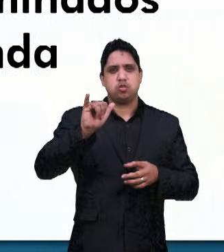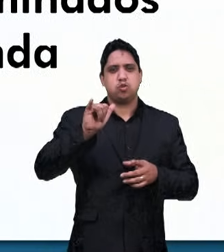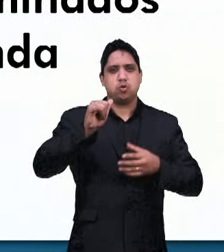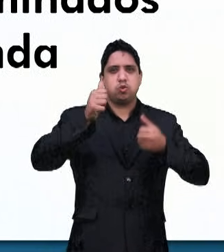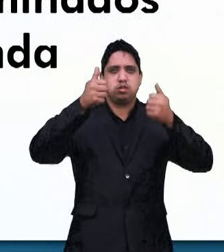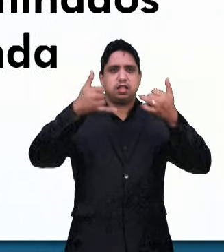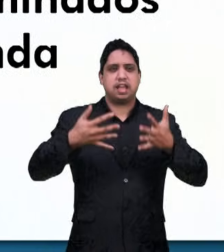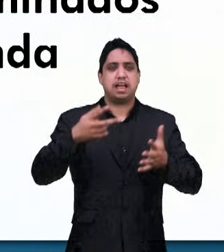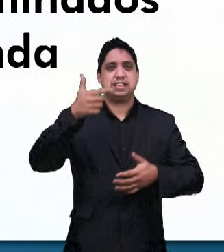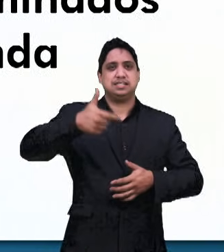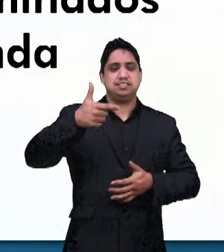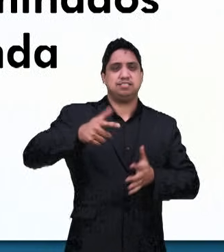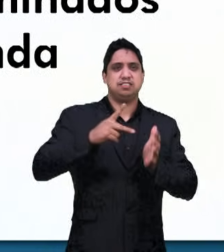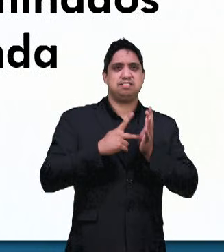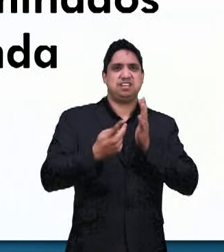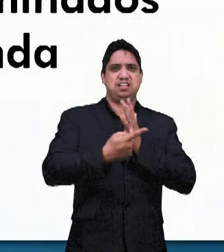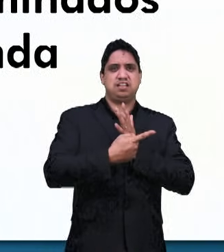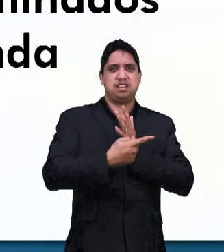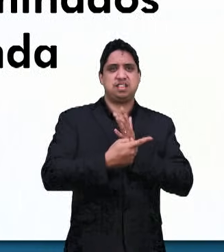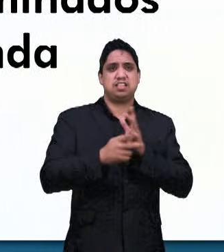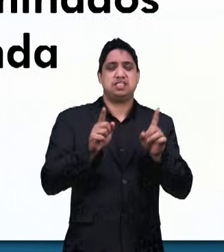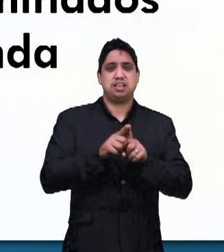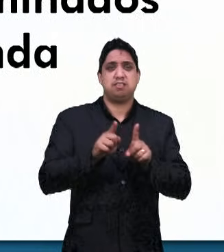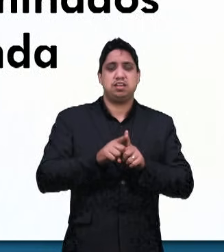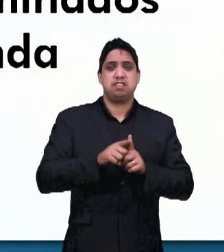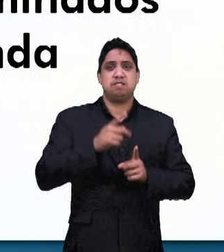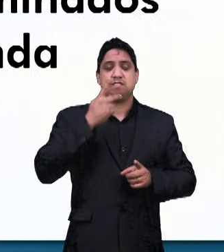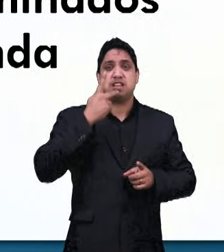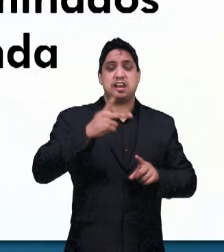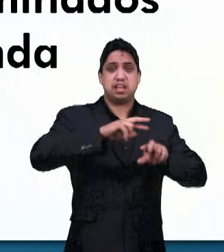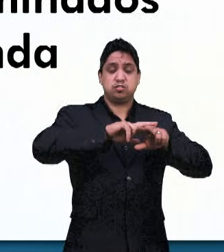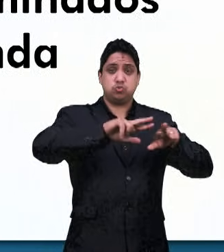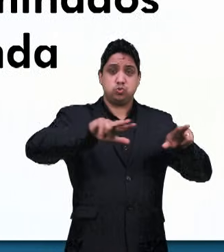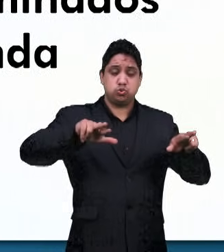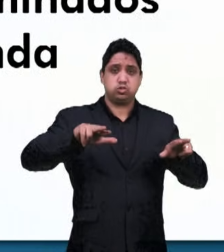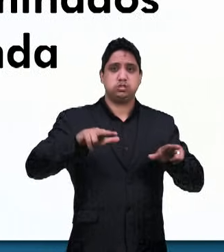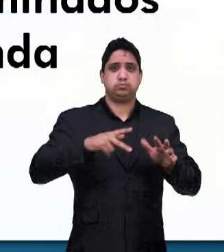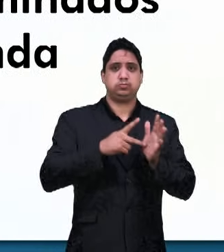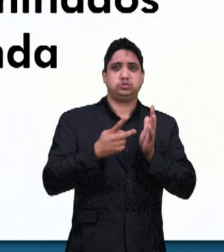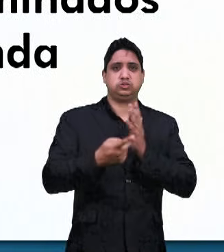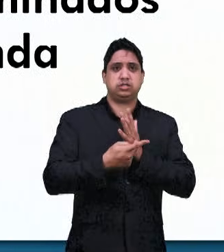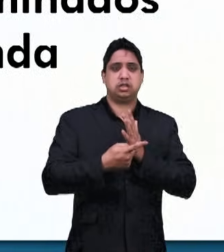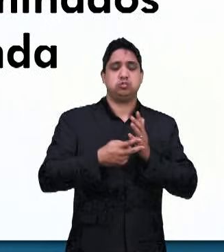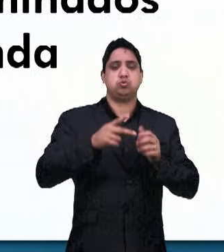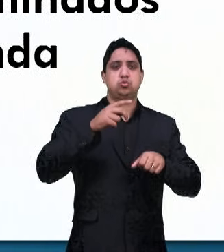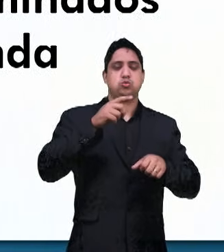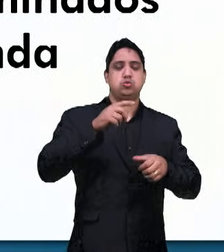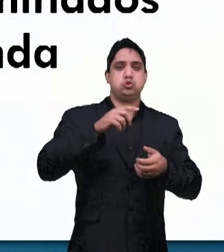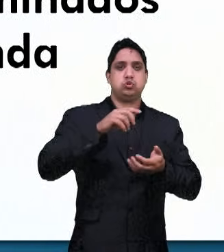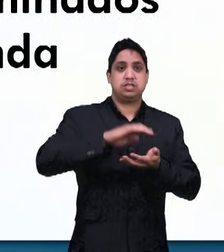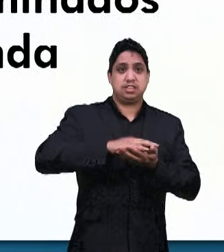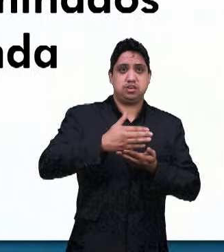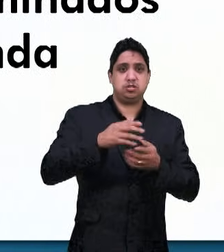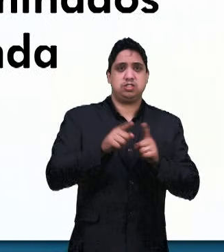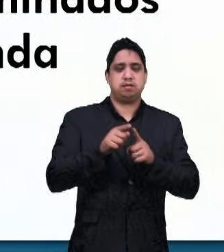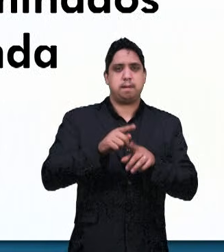il s'est exonéré de commenter la deuxième parabole et aussi de